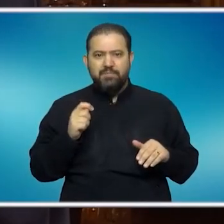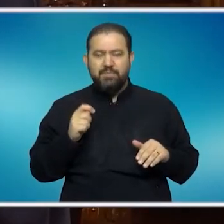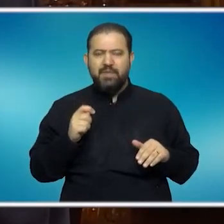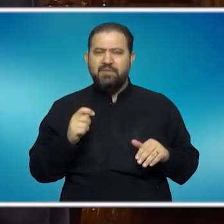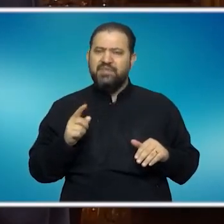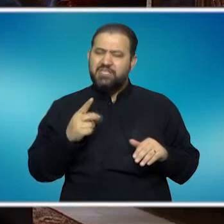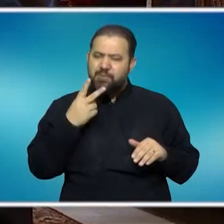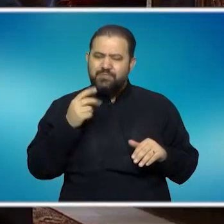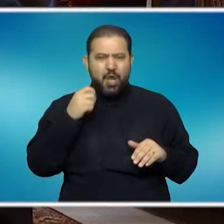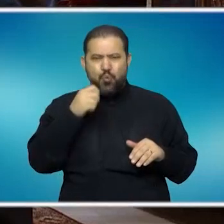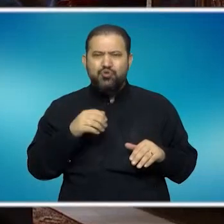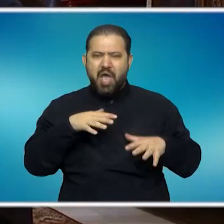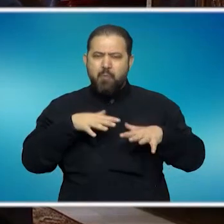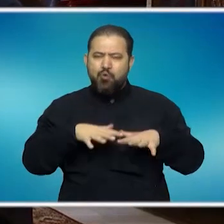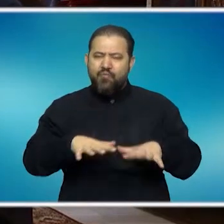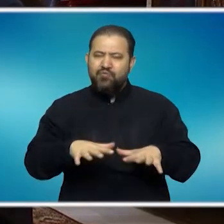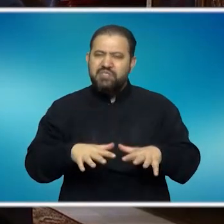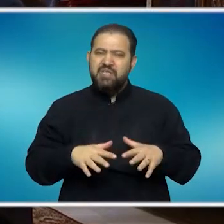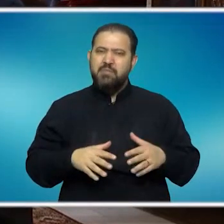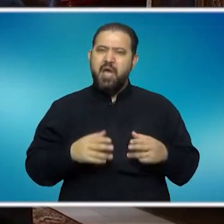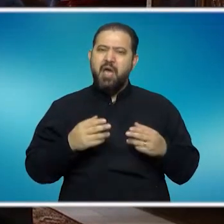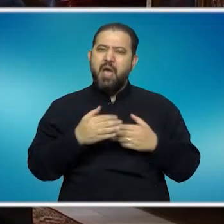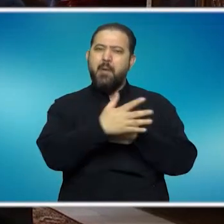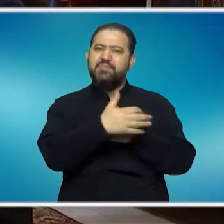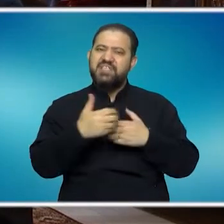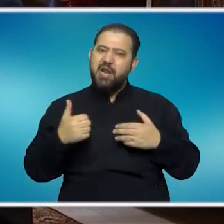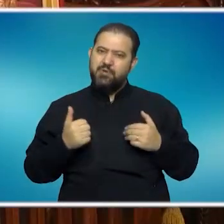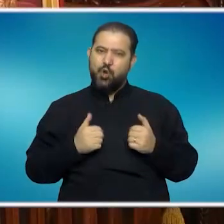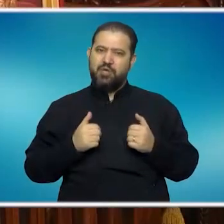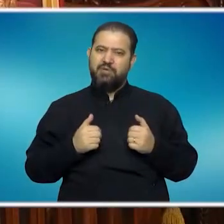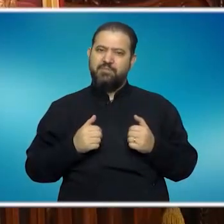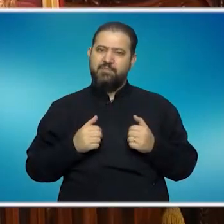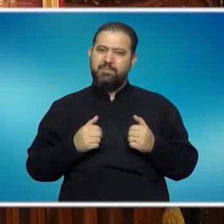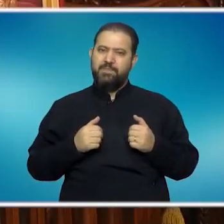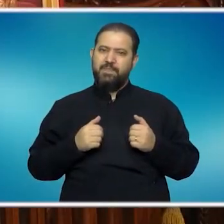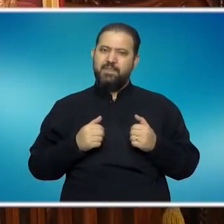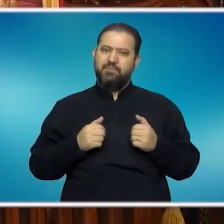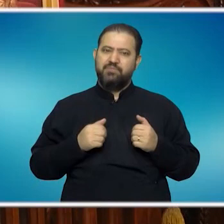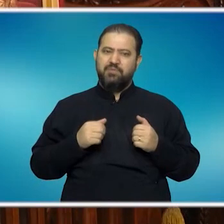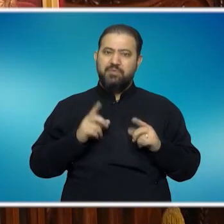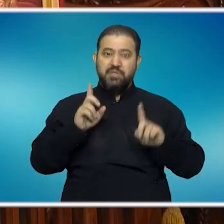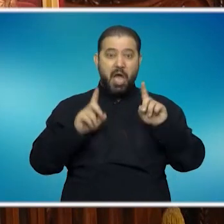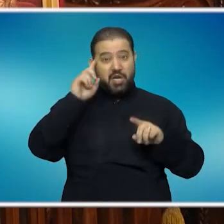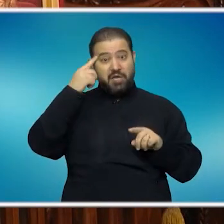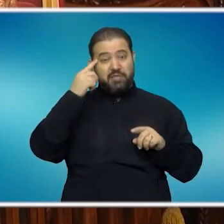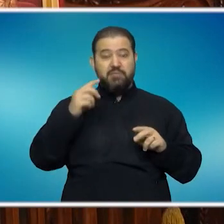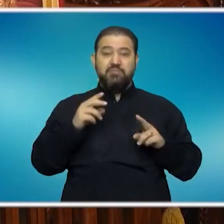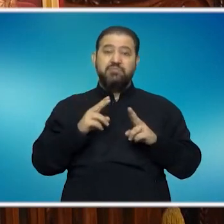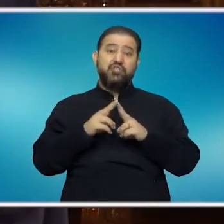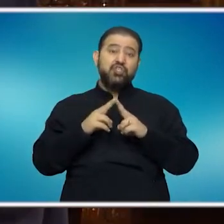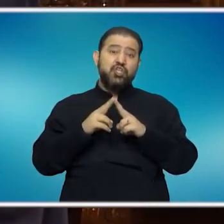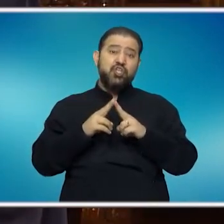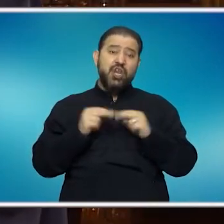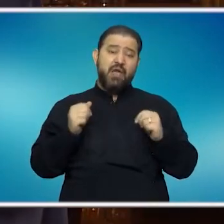psalmilor, de exemplu. Să ne amintim cum i-a mustrat pe Luca și cu Cleopa după înviere. Înțelegeți? După ce anterior îi mustraseră și pe farisei